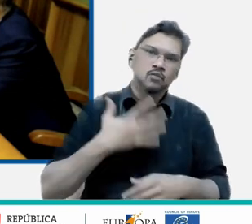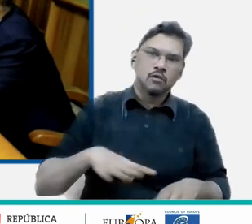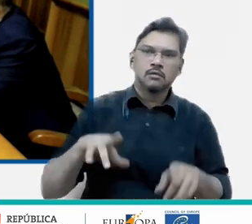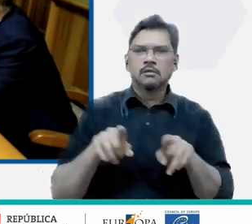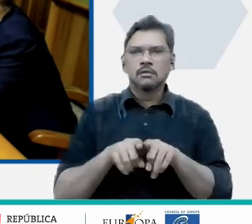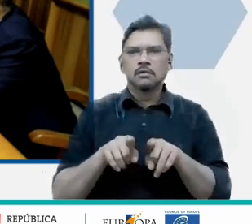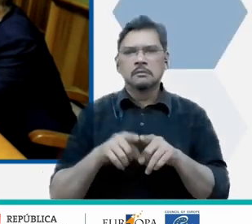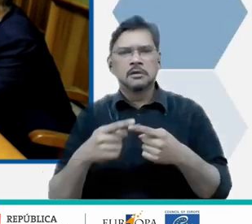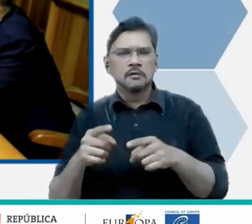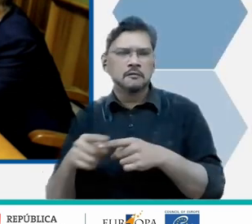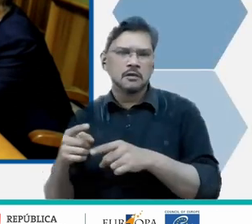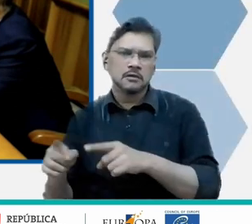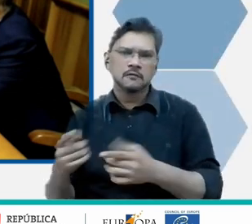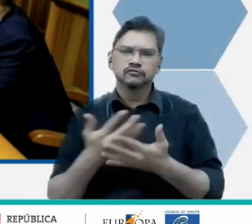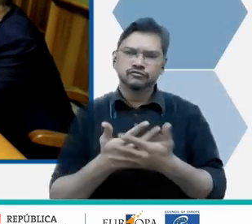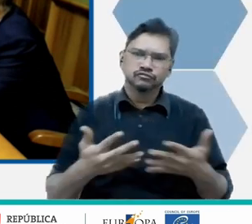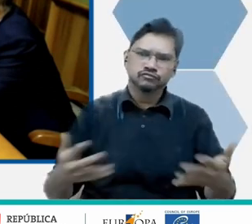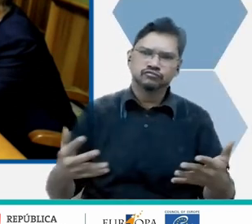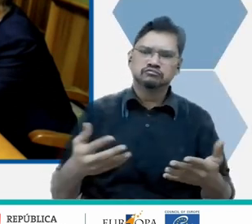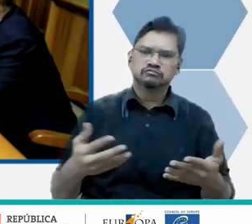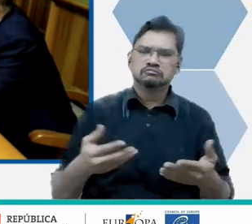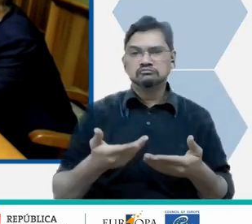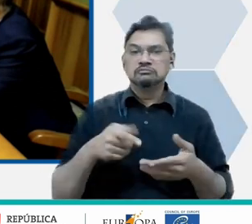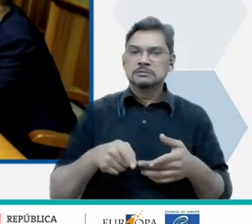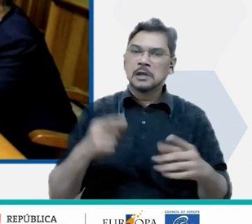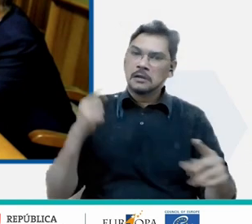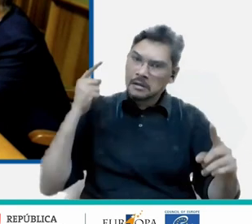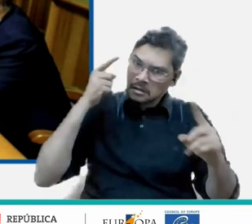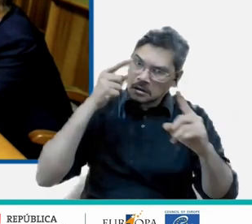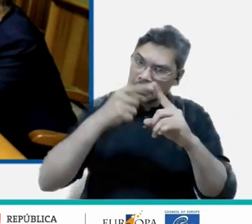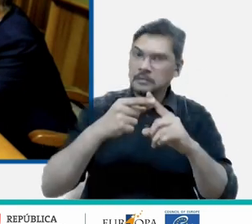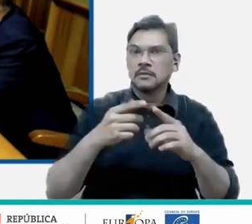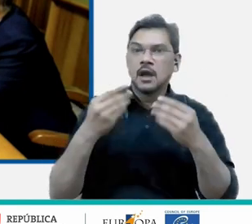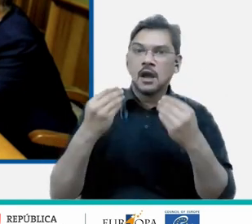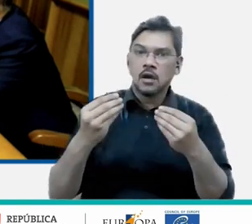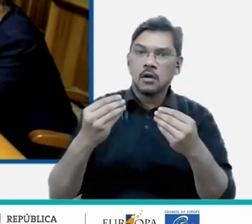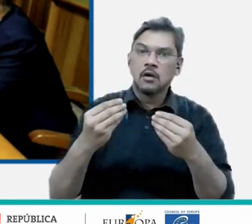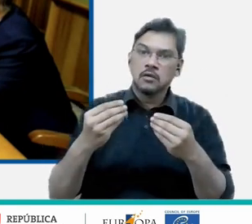риска, а также овладение гибкими и динамичными методами подготовки,